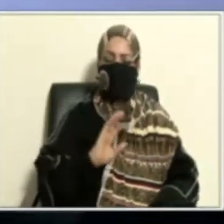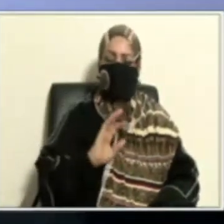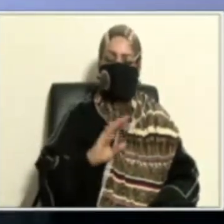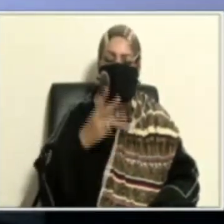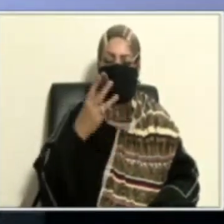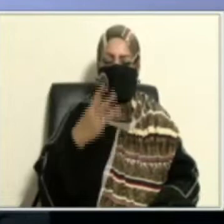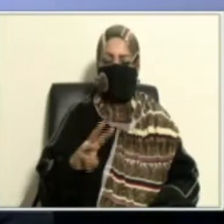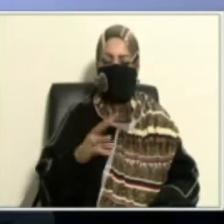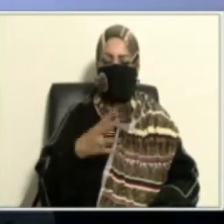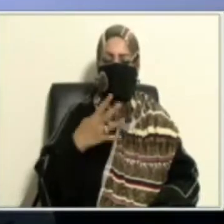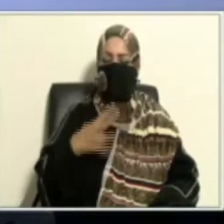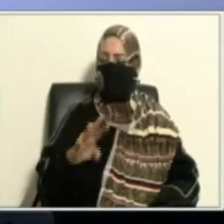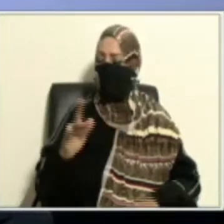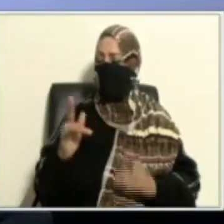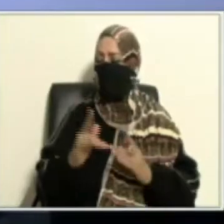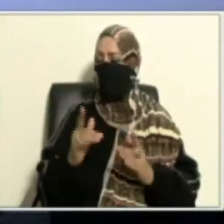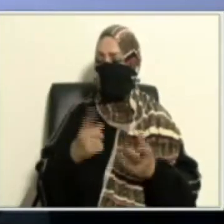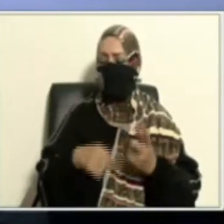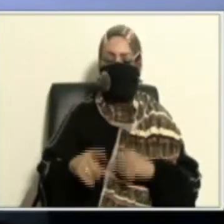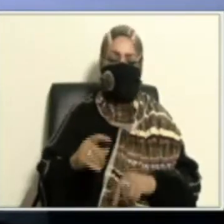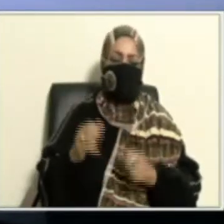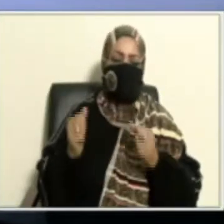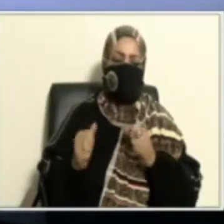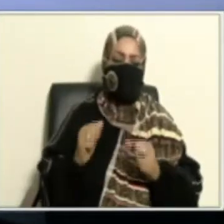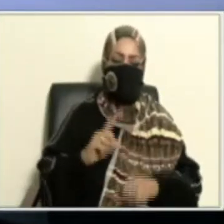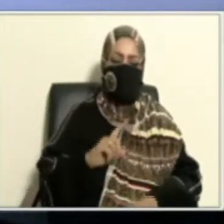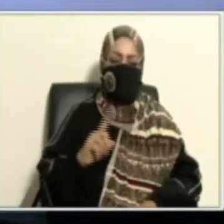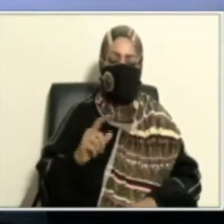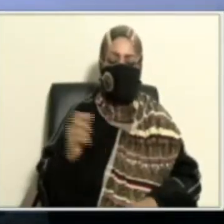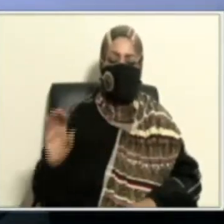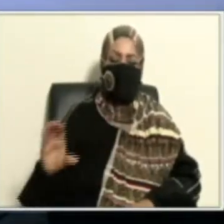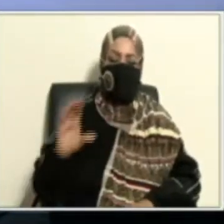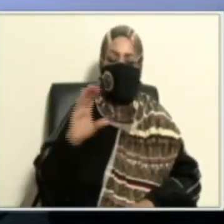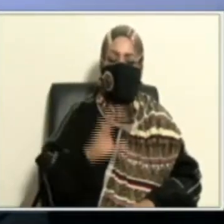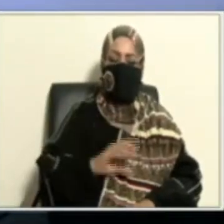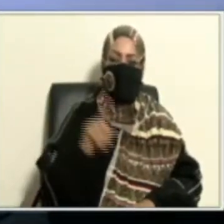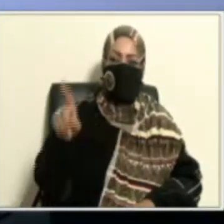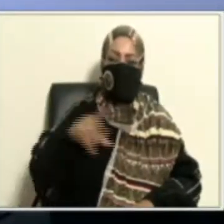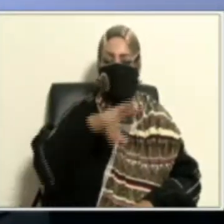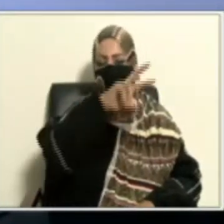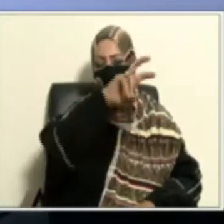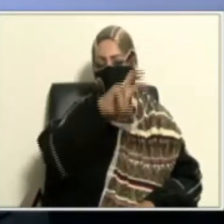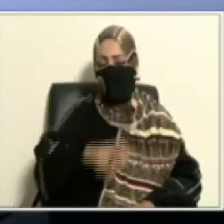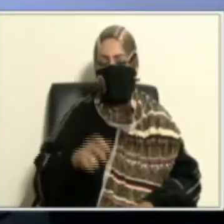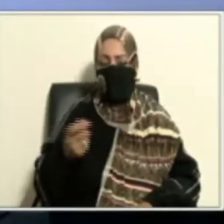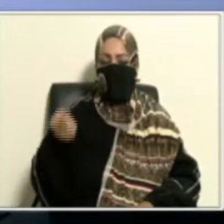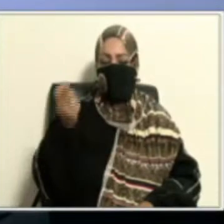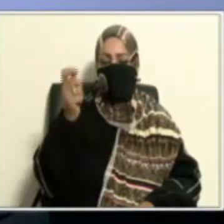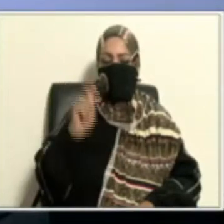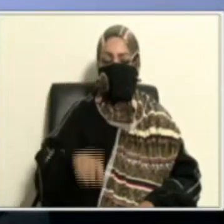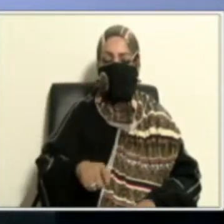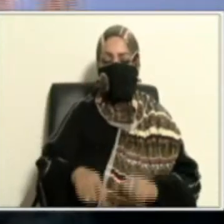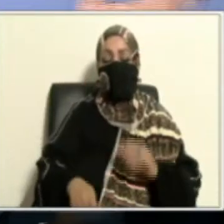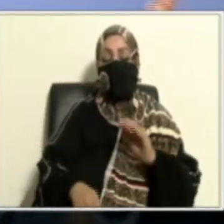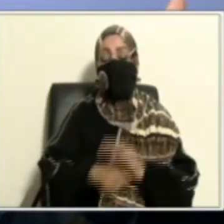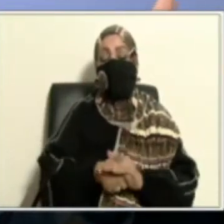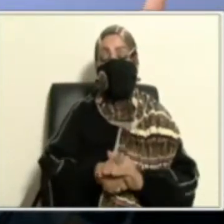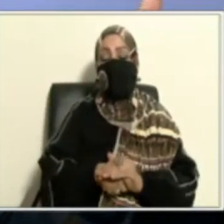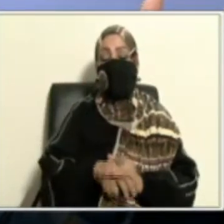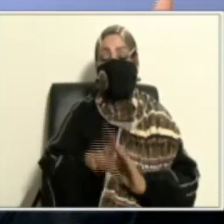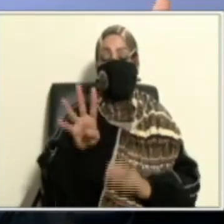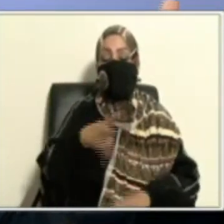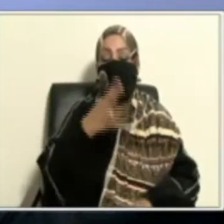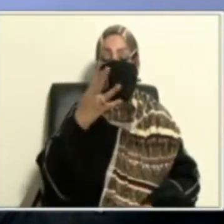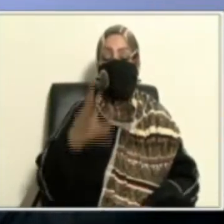وهذا ربا لا يجوز. فالحل زي ما قلنا خلي التعامل بينك وبينه في الأتات أو في السيارة، ثم